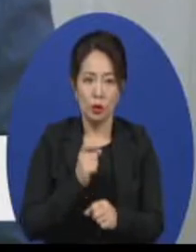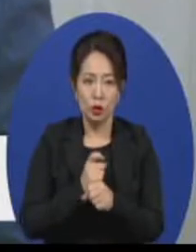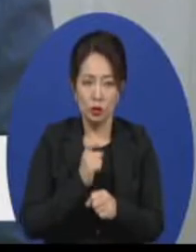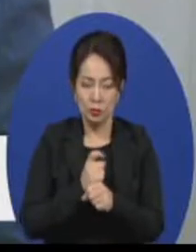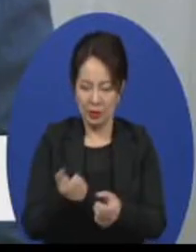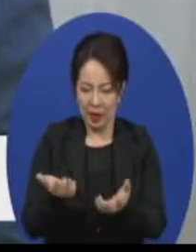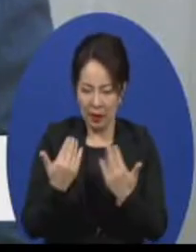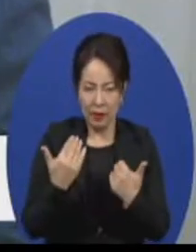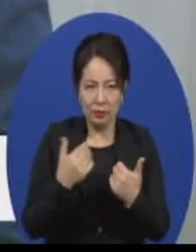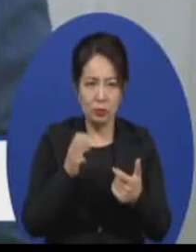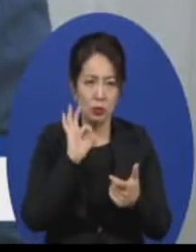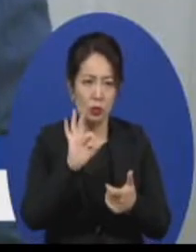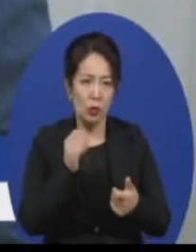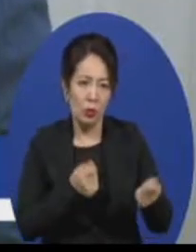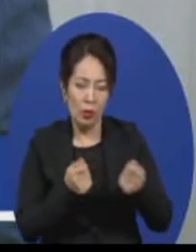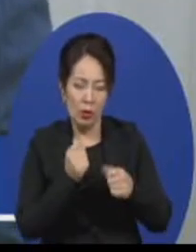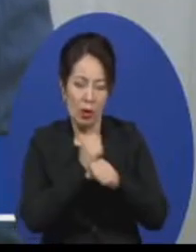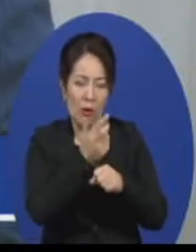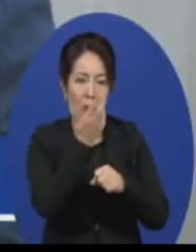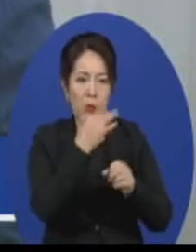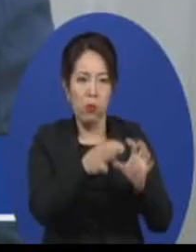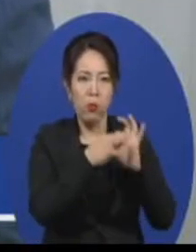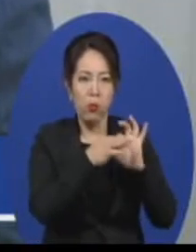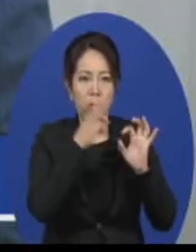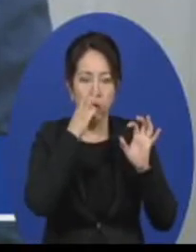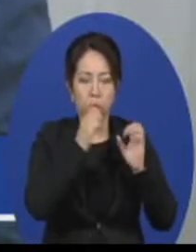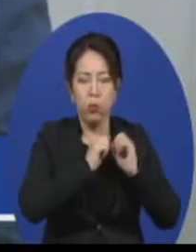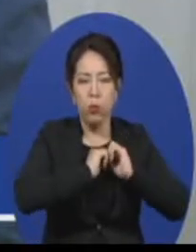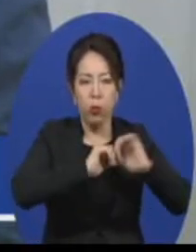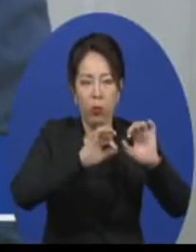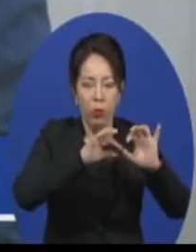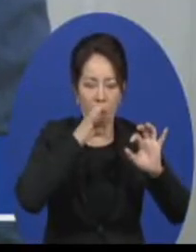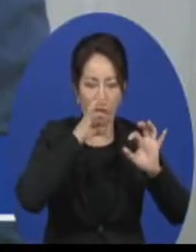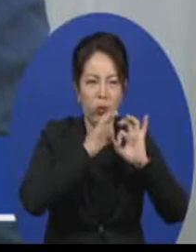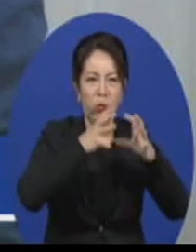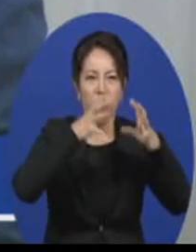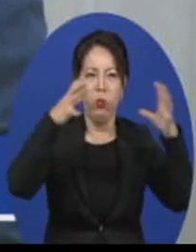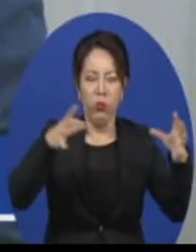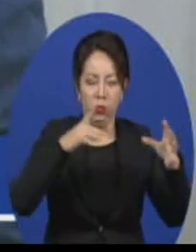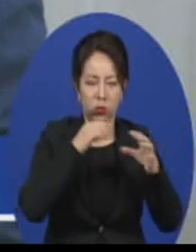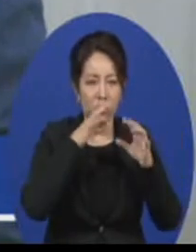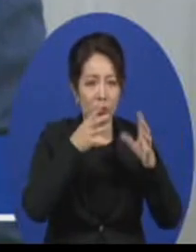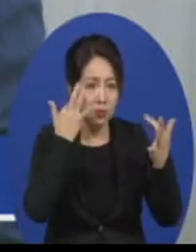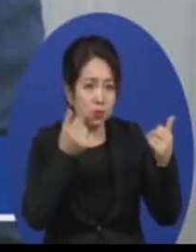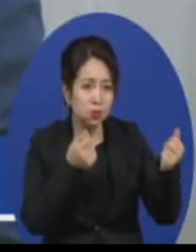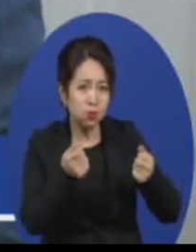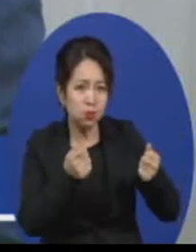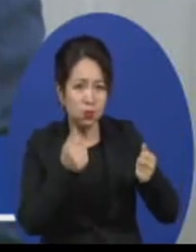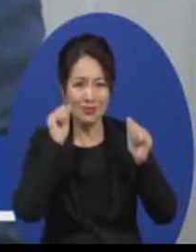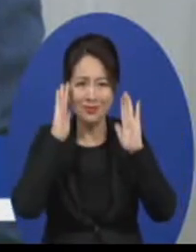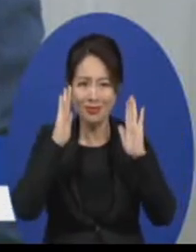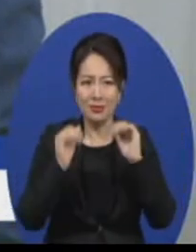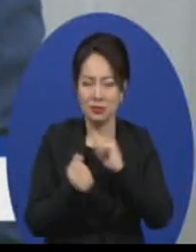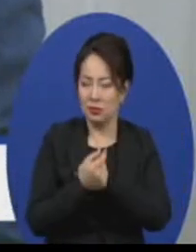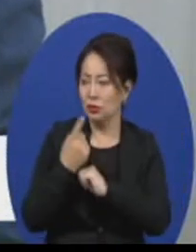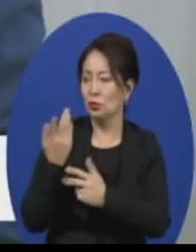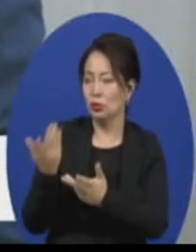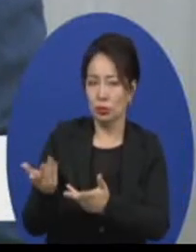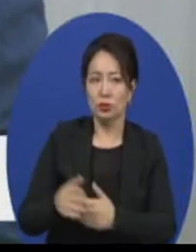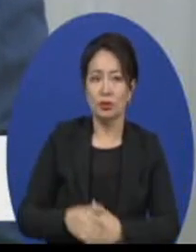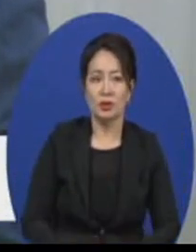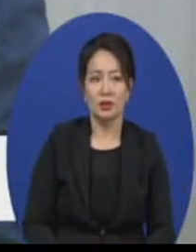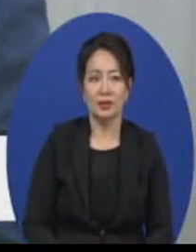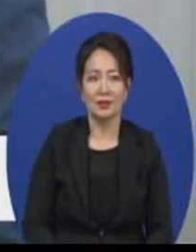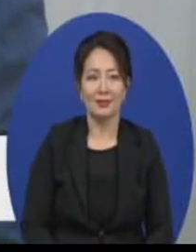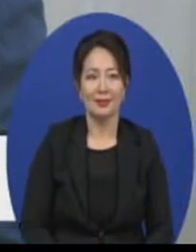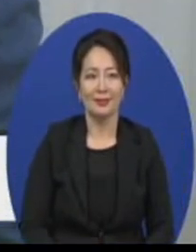зөв удирдах, ажлын байрны талаарх мэдээлэл зуучлалыг оновчтой зохион байгуулахад онцгойлон анхаарч ажиллахыг тавханда бас үүрэг болгож байна.